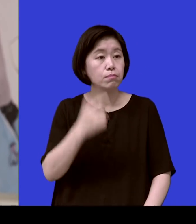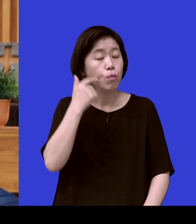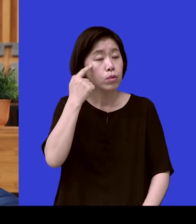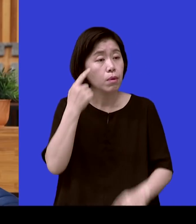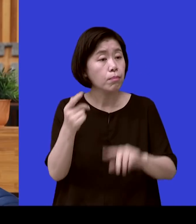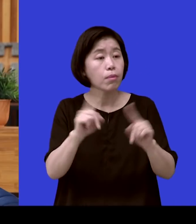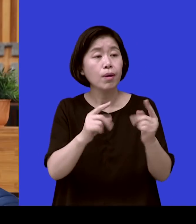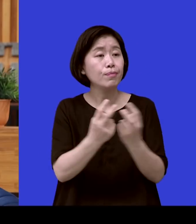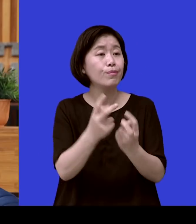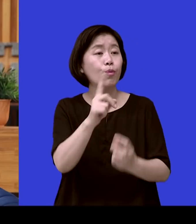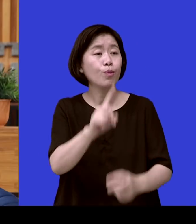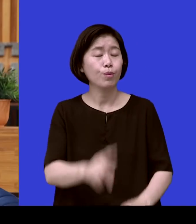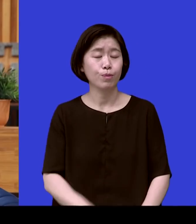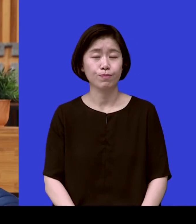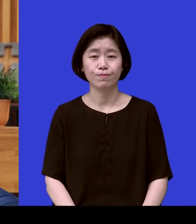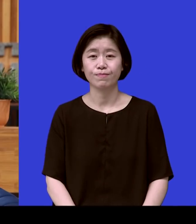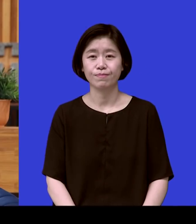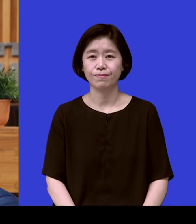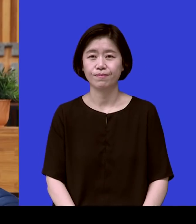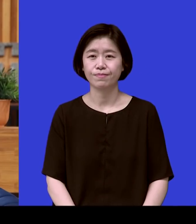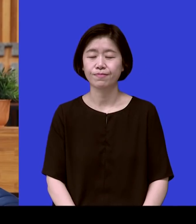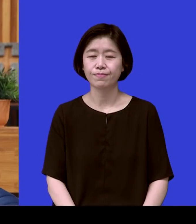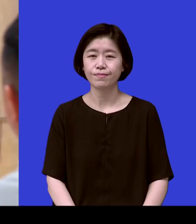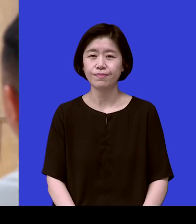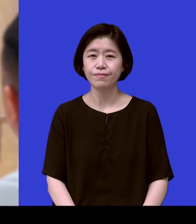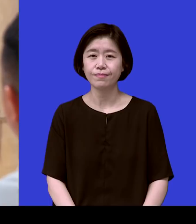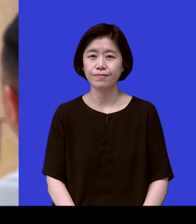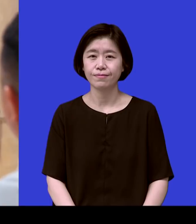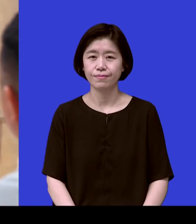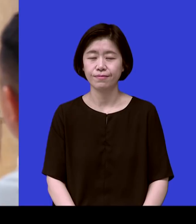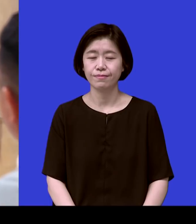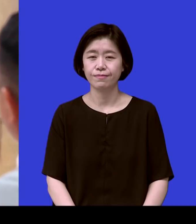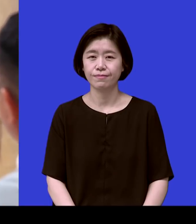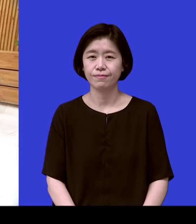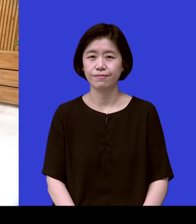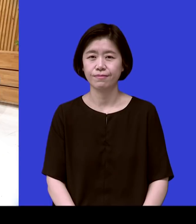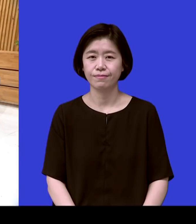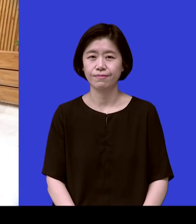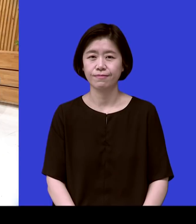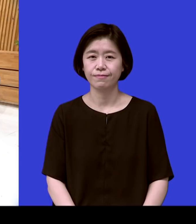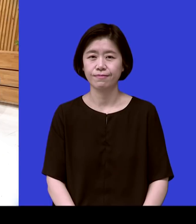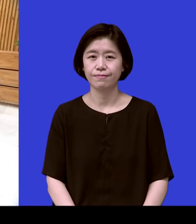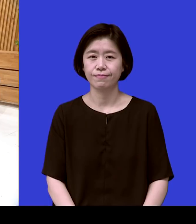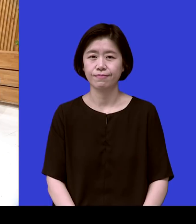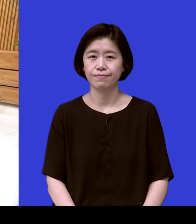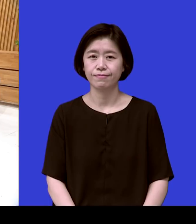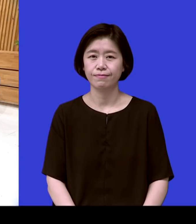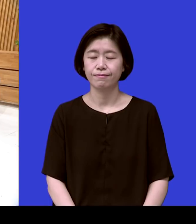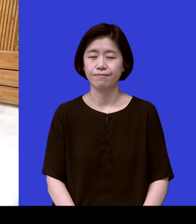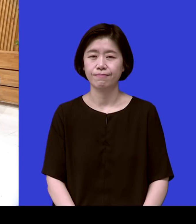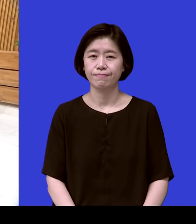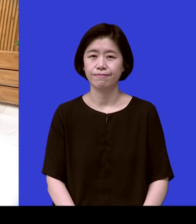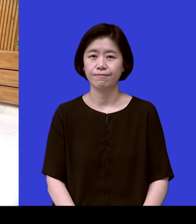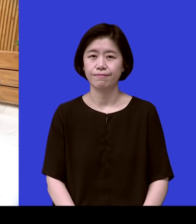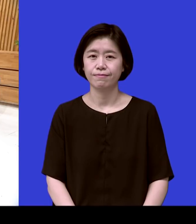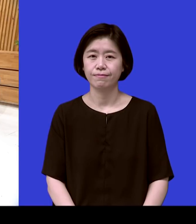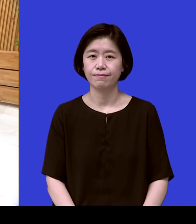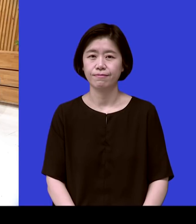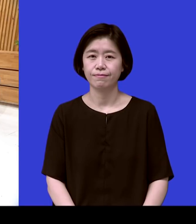그러셔서 그거 다 목사님요. 아시는 분이 자꾸 질문하시네요. 네, 다 아시는 분이. 저 처음이에요. 질문 받은 게.